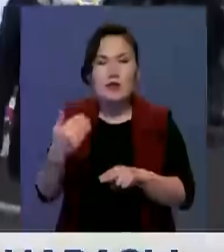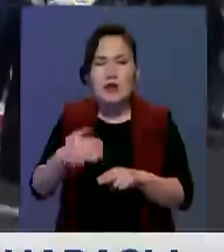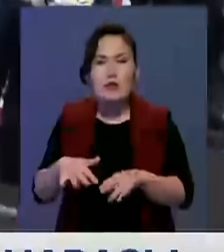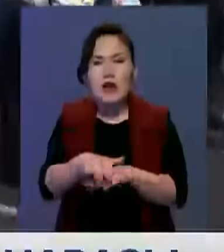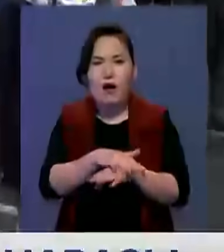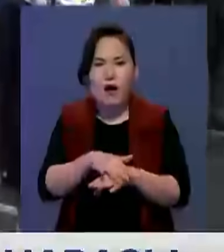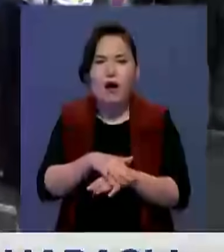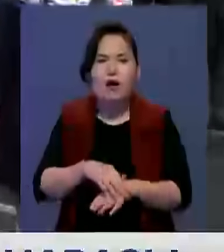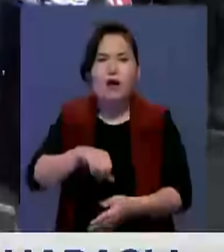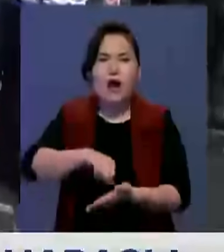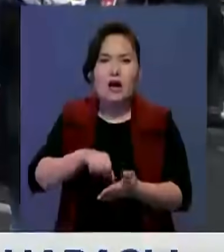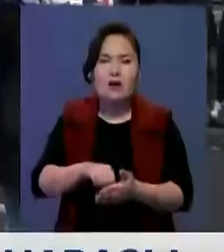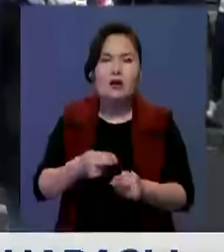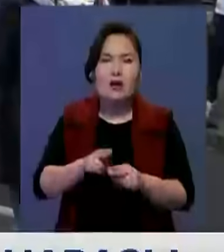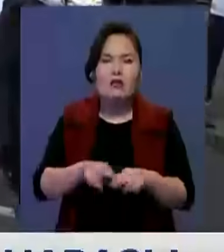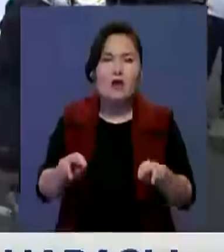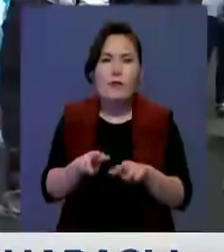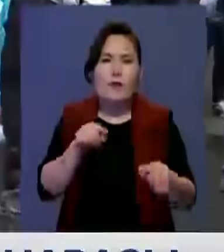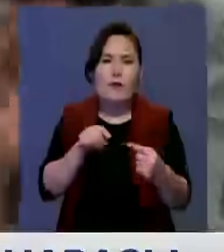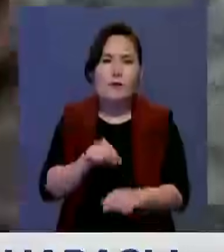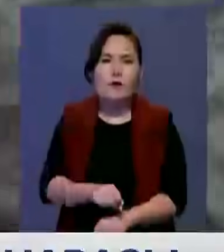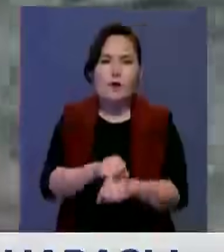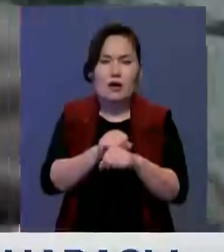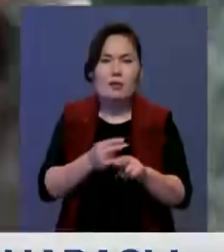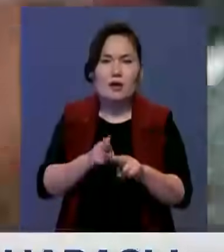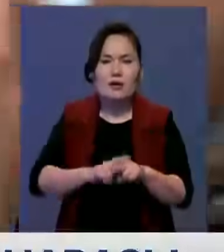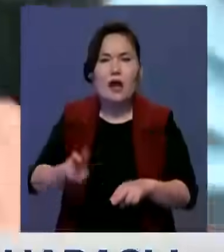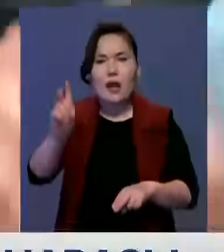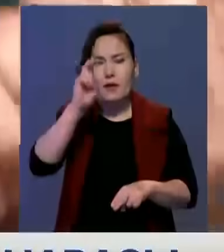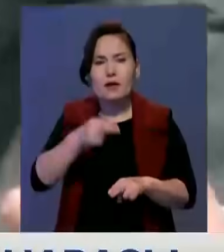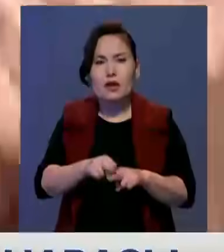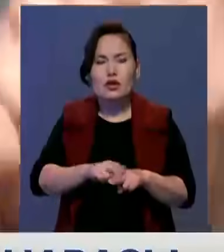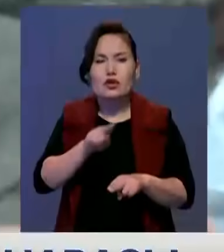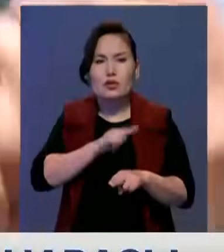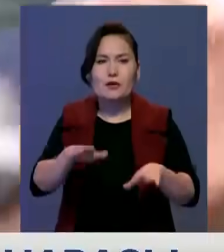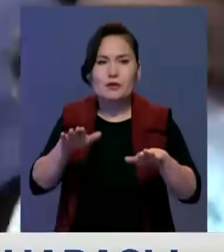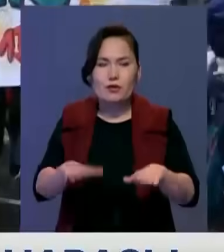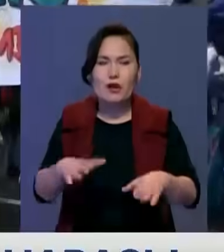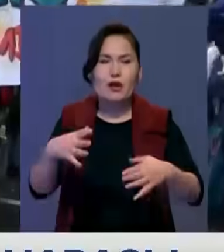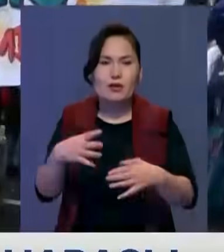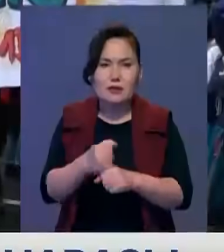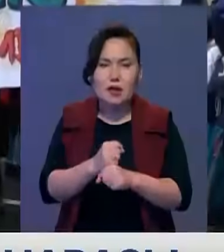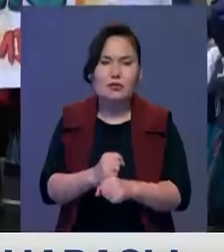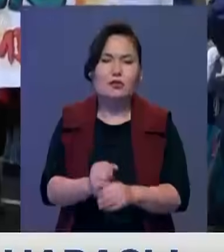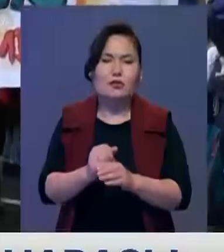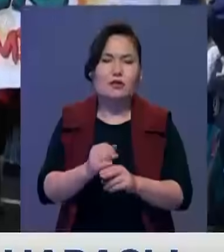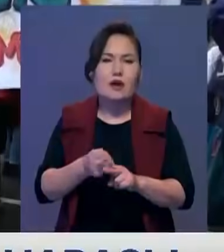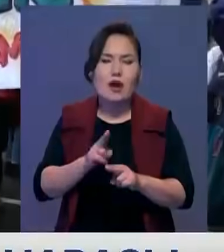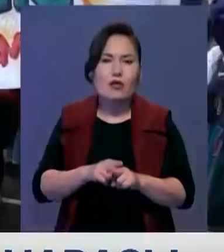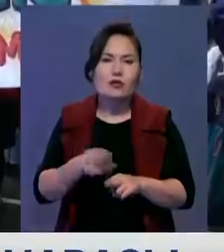ассамблея ғимаратынан Медев кеңсесіне дейін шереуілетті. Олар мемлекеттің жұмыс орындарын сақтауға кепілдік беруін талап